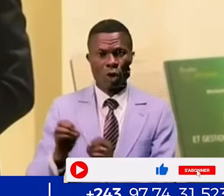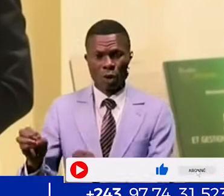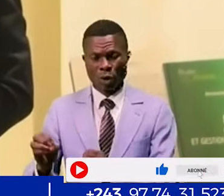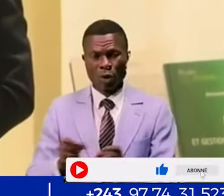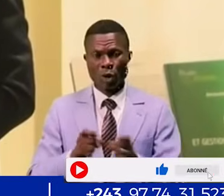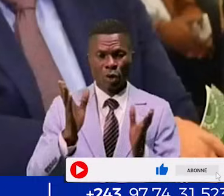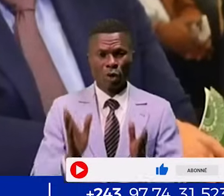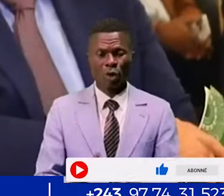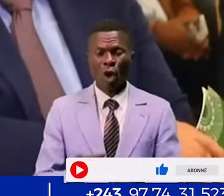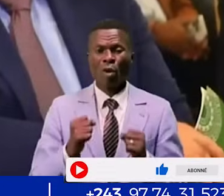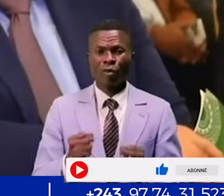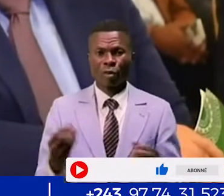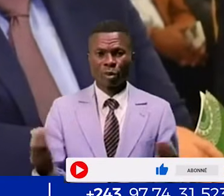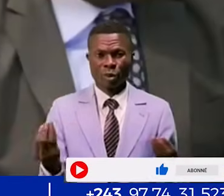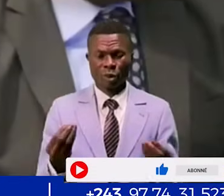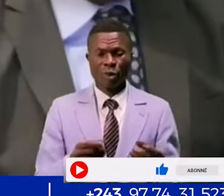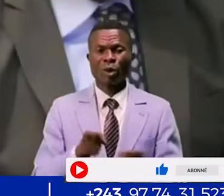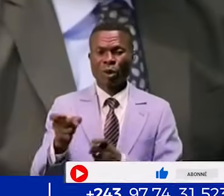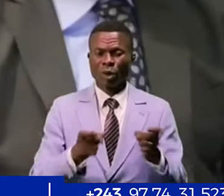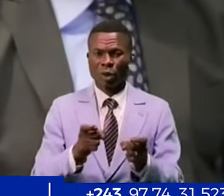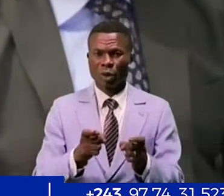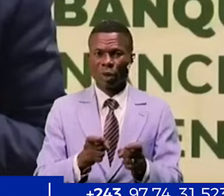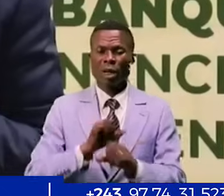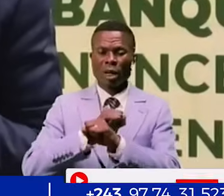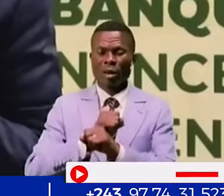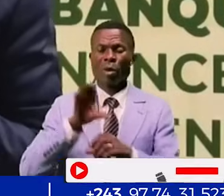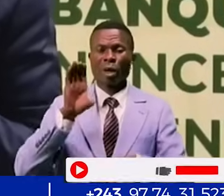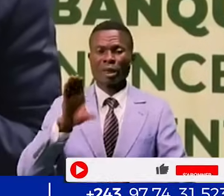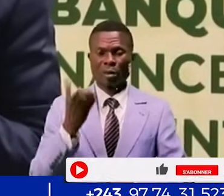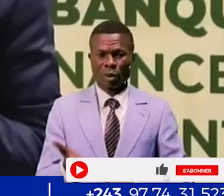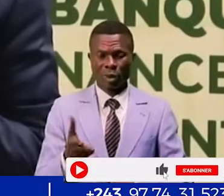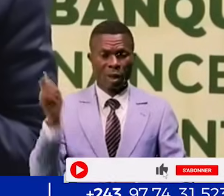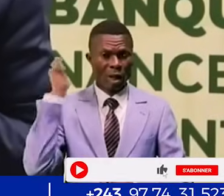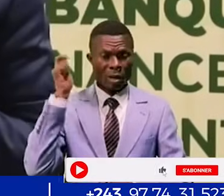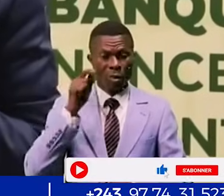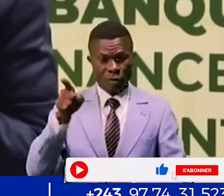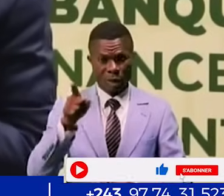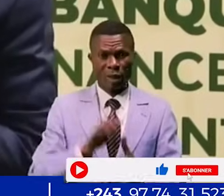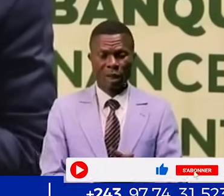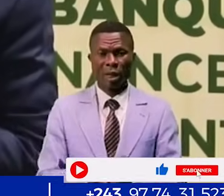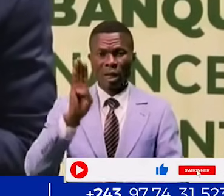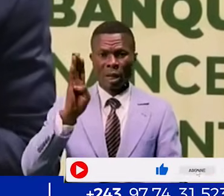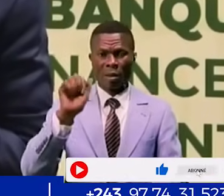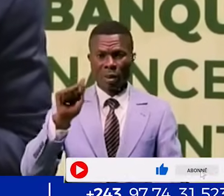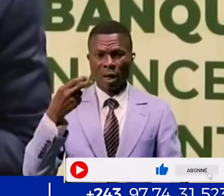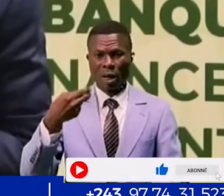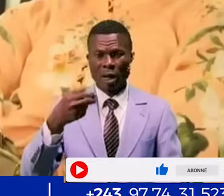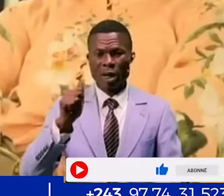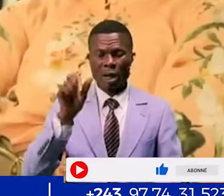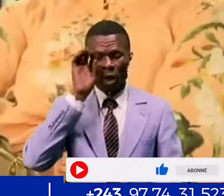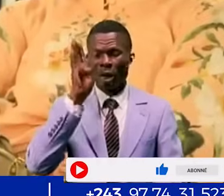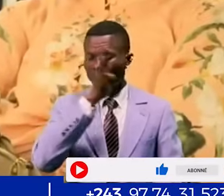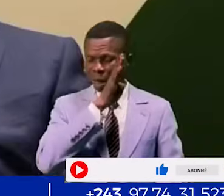et gouvernance efficace en vue de la gestion prudentielle des banques. Selon le professeur Modeste Bahati, cet ouvrage est riche en